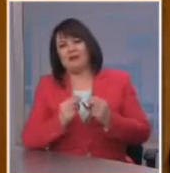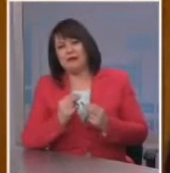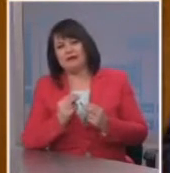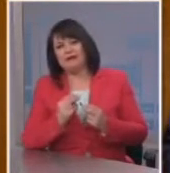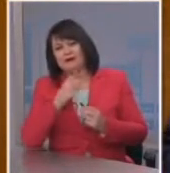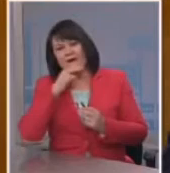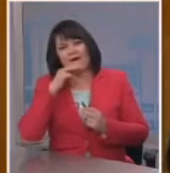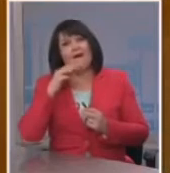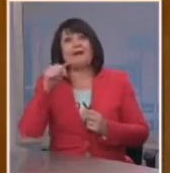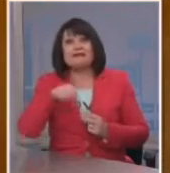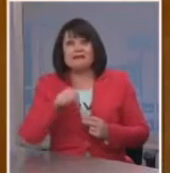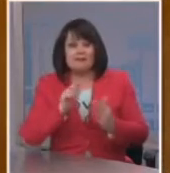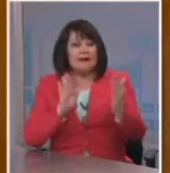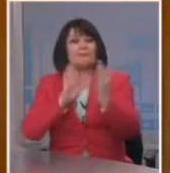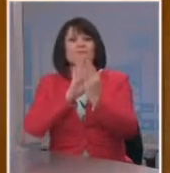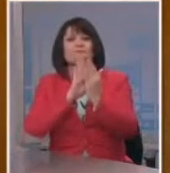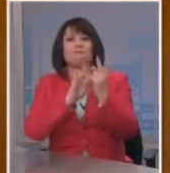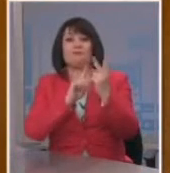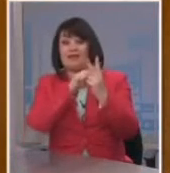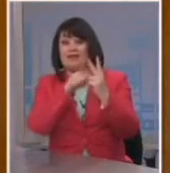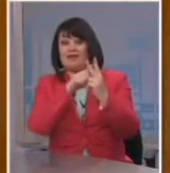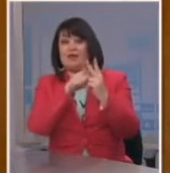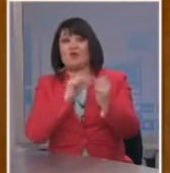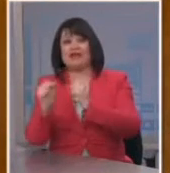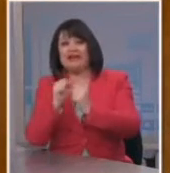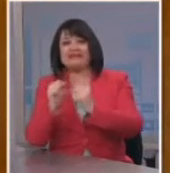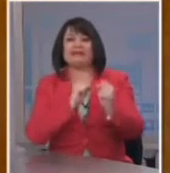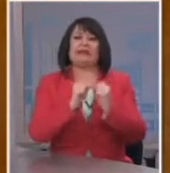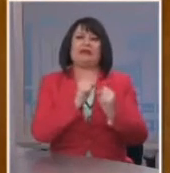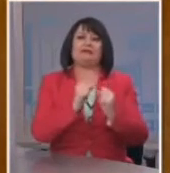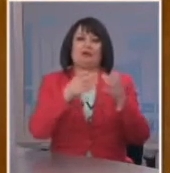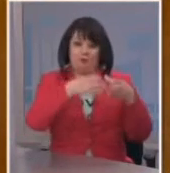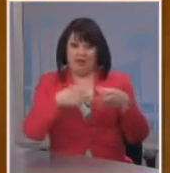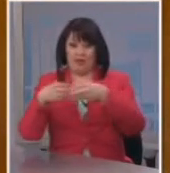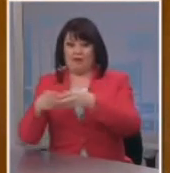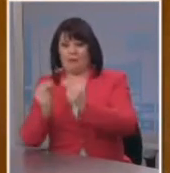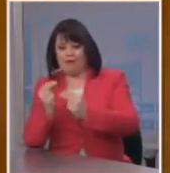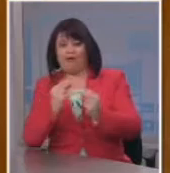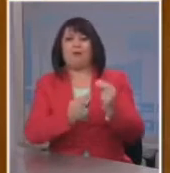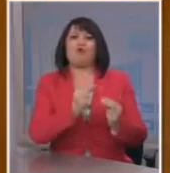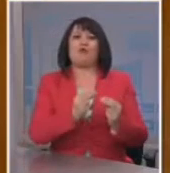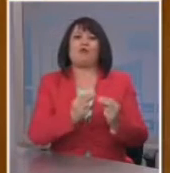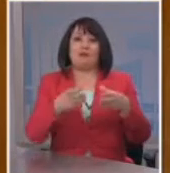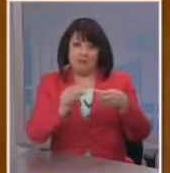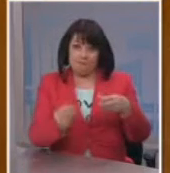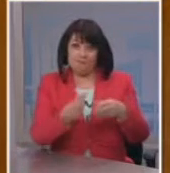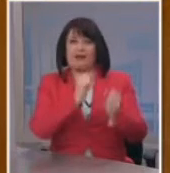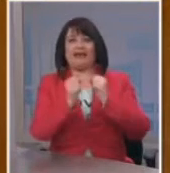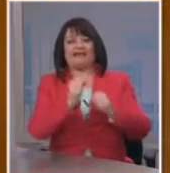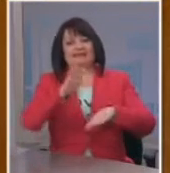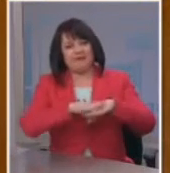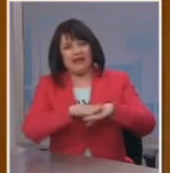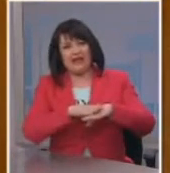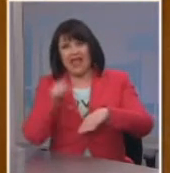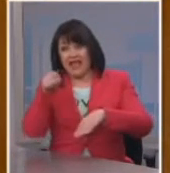είμαστε σήμερα ακριβώς αντιμέτωποι με δύο κρίσεις. Με δύο ομάδες προβλημάτων. Και αυτά που δημιούργησε η κρίση, αλλά και αυτά που